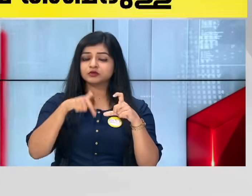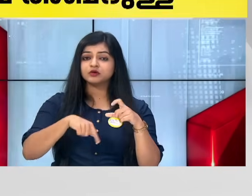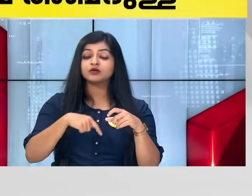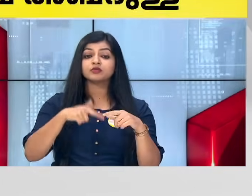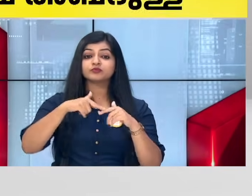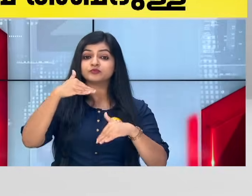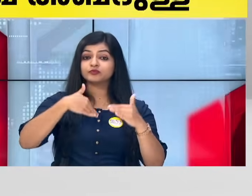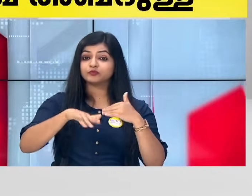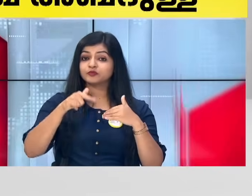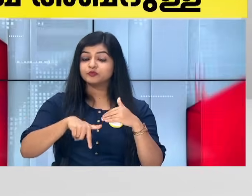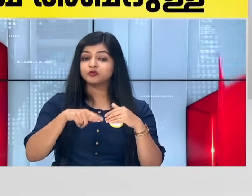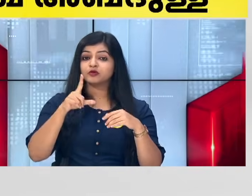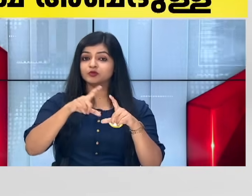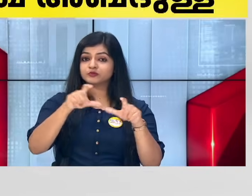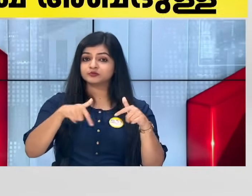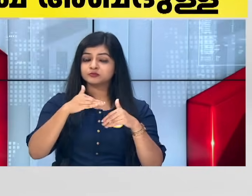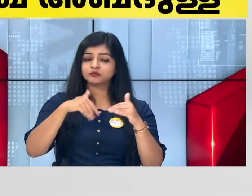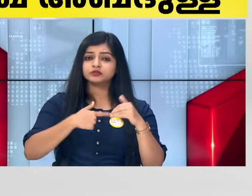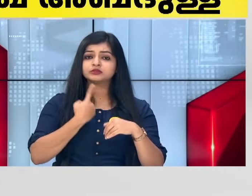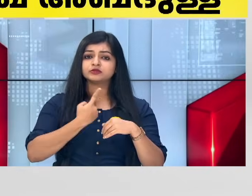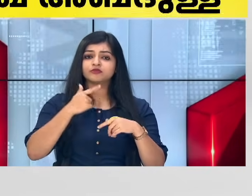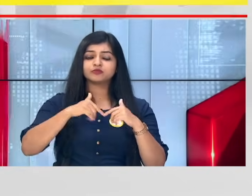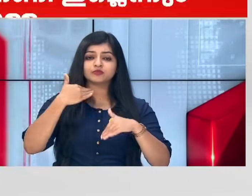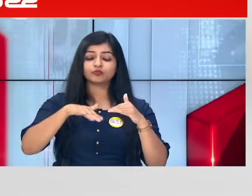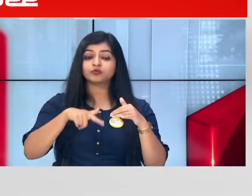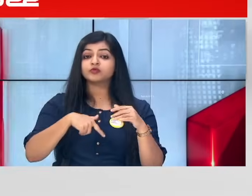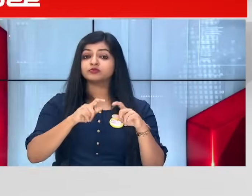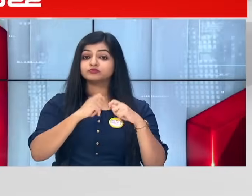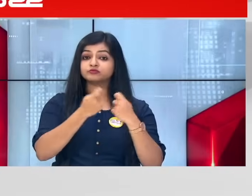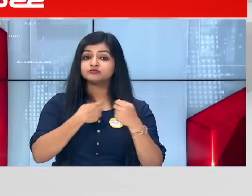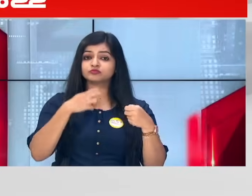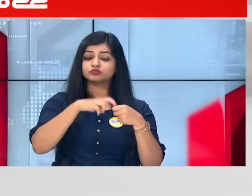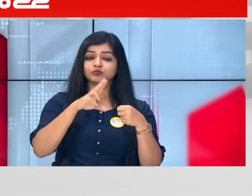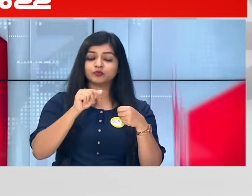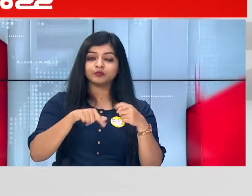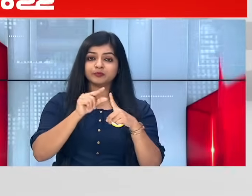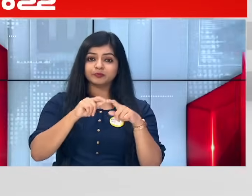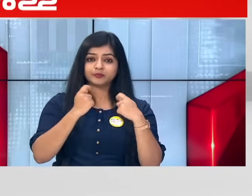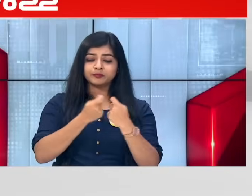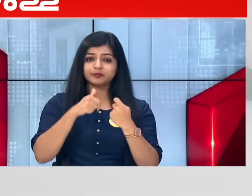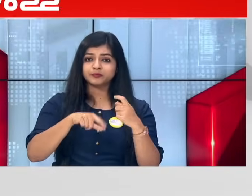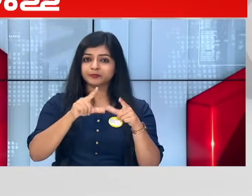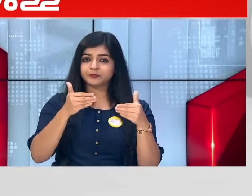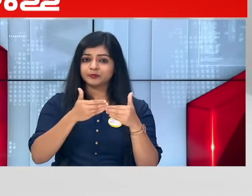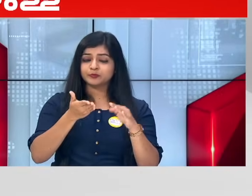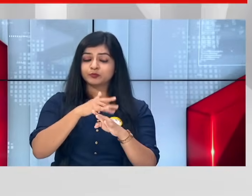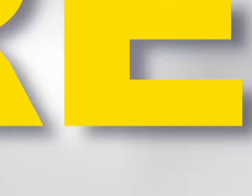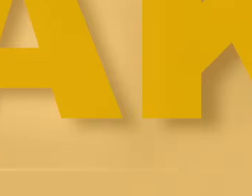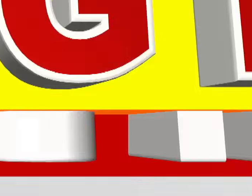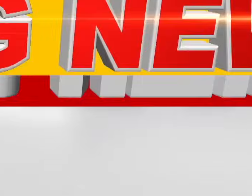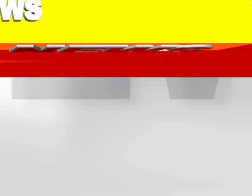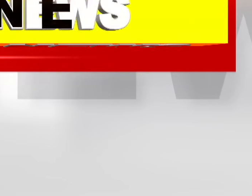നടത്തിയിരിക്കുന്നത്. ഈ നാഷണൽ കോൺഫറൻസിന്റെ പാർട്ടി യോഗത്തിന് പിന്നാലെയാണ് മാധ്യമങ്ങളെ കാണുന്നതിനിടെ ഫറൂഖ് അബ്ദുള്ള ഇത്തരമൊരു പ്രതികരണം നടത്തിയത്.